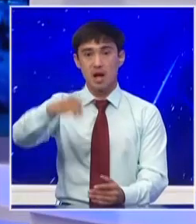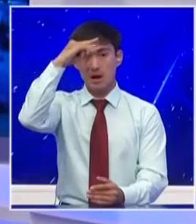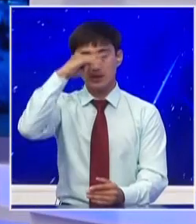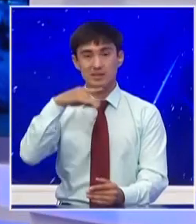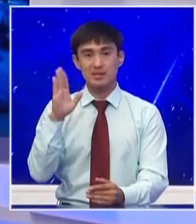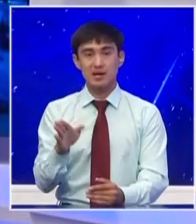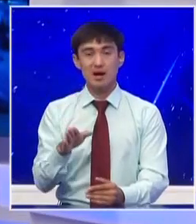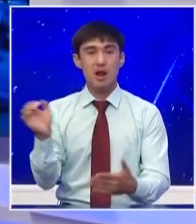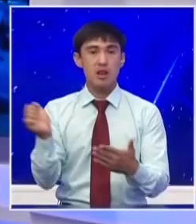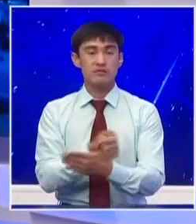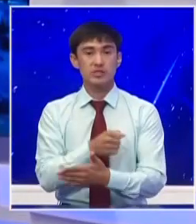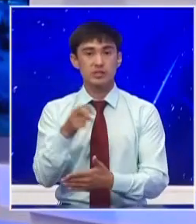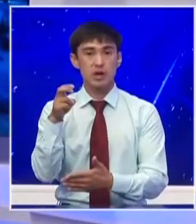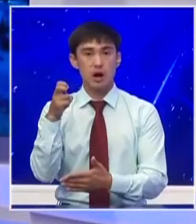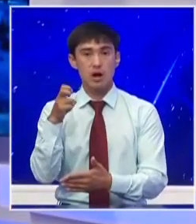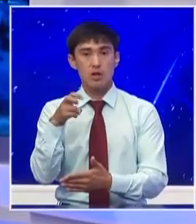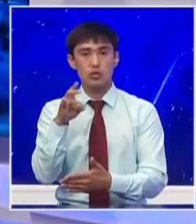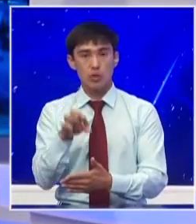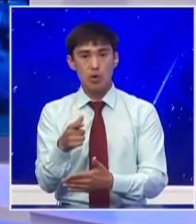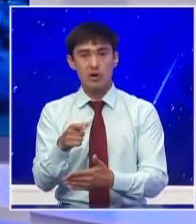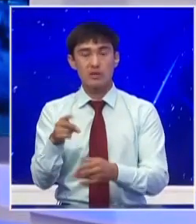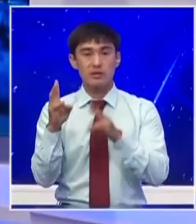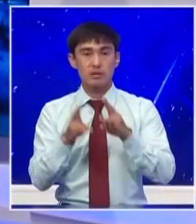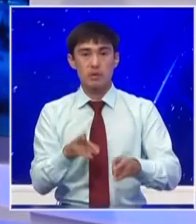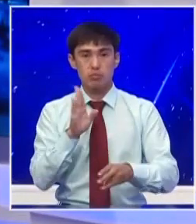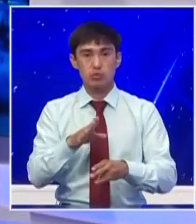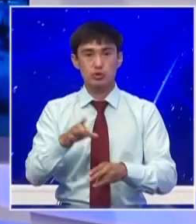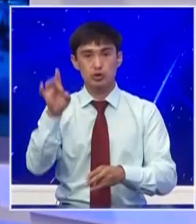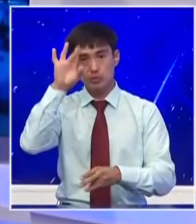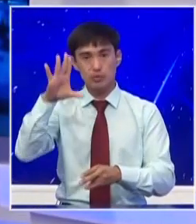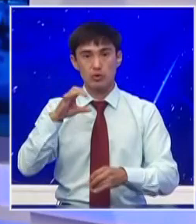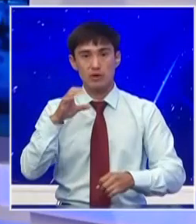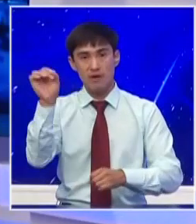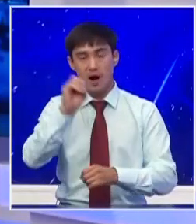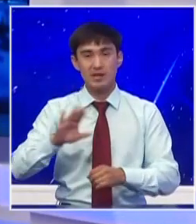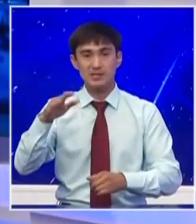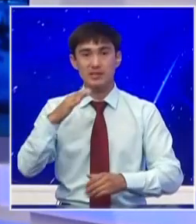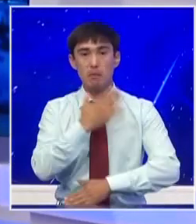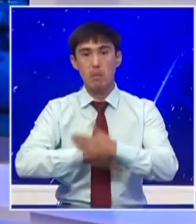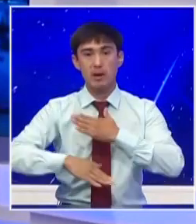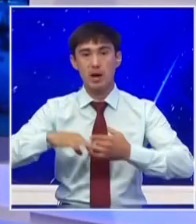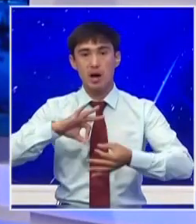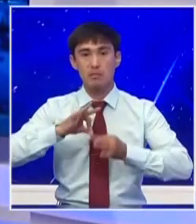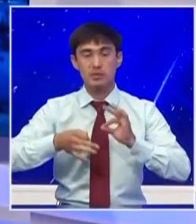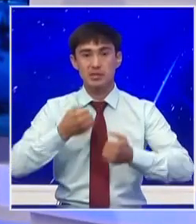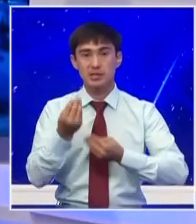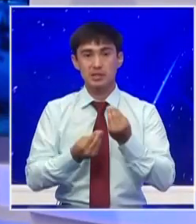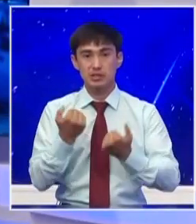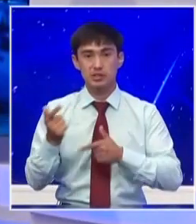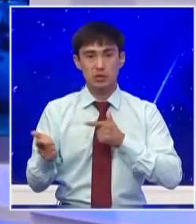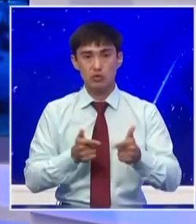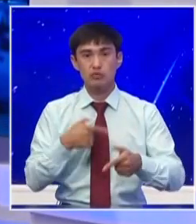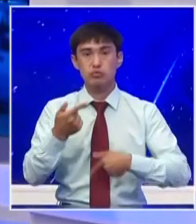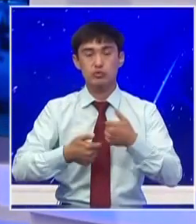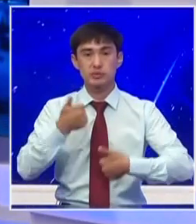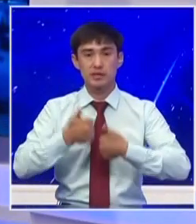Казахстанка, лишившаяся ног в ДТП, намерена стать чемпионкой Азии по бегу на Паралимпийских играх. Уже сейчас она готовится к